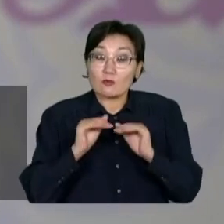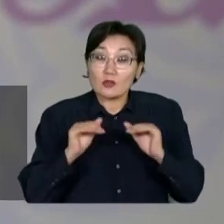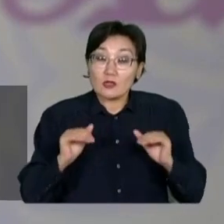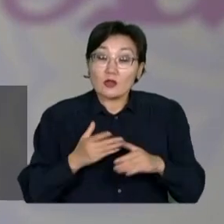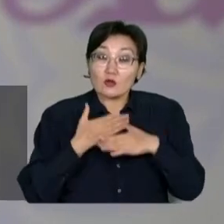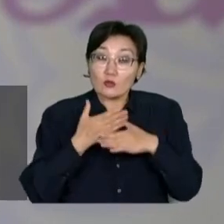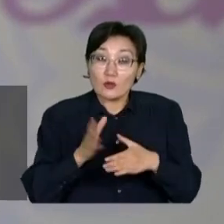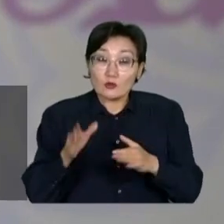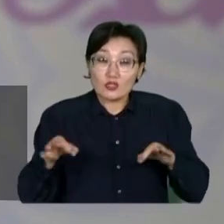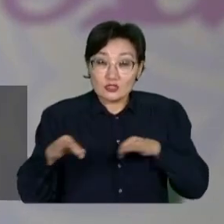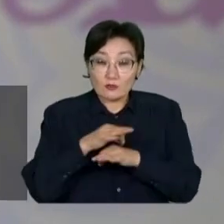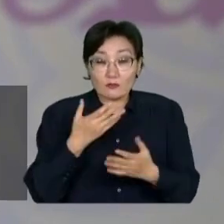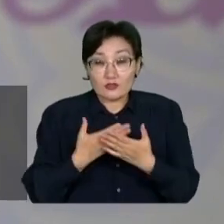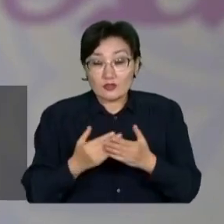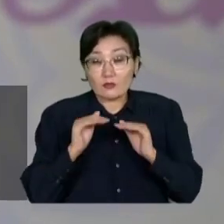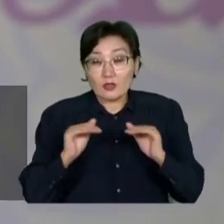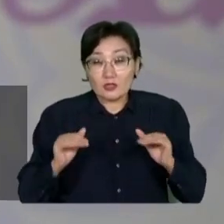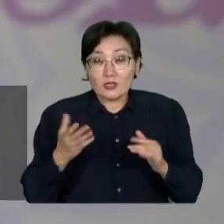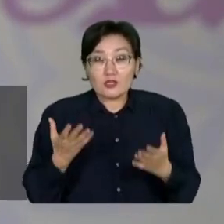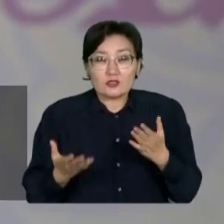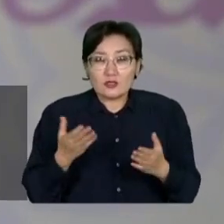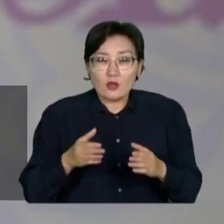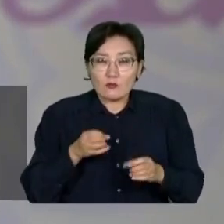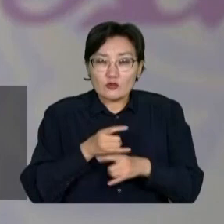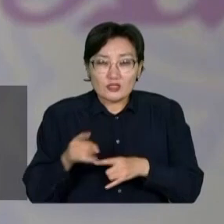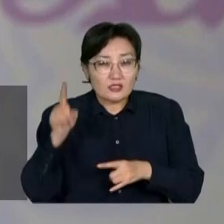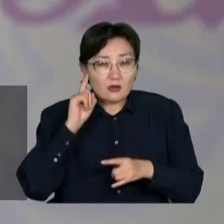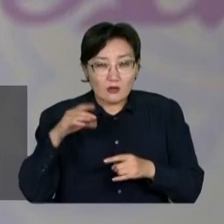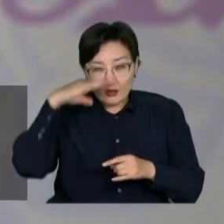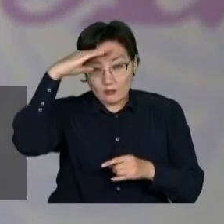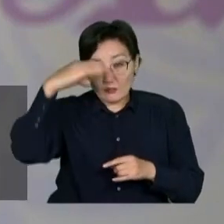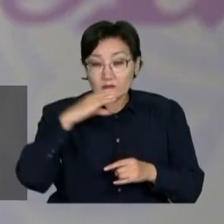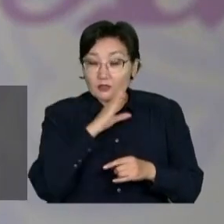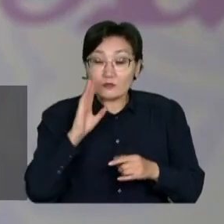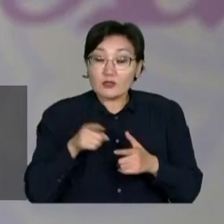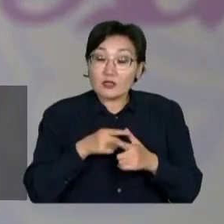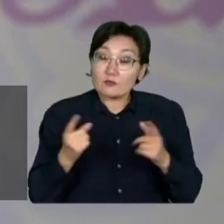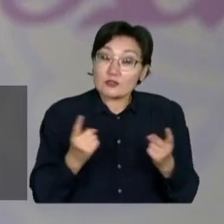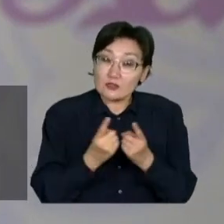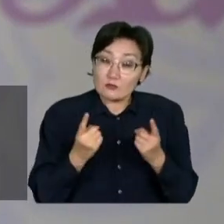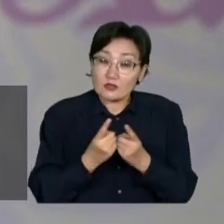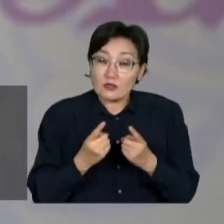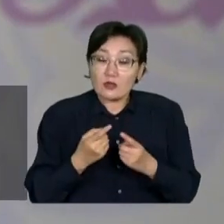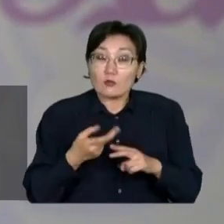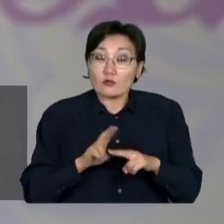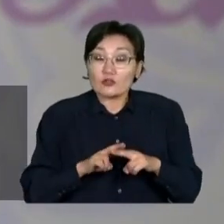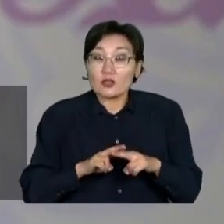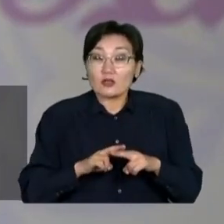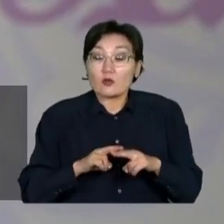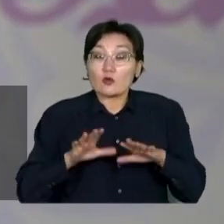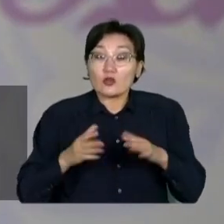жоба. Мысалға бала біреуден зардап шекті ме, оны ата-анасына да айтуға, немесе сыныптастарынан оқиғаның қайталануынан қорқуы